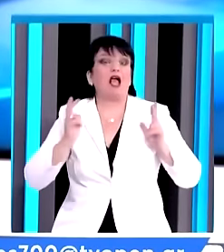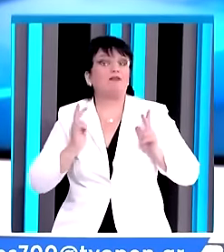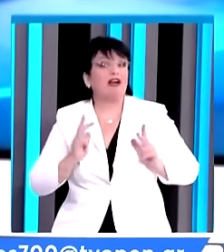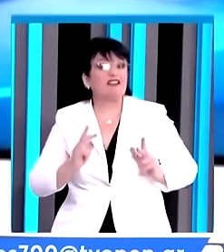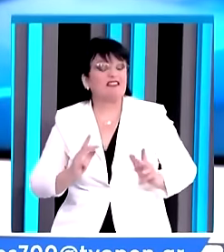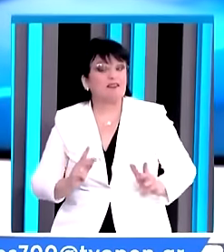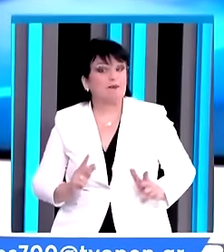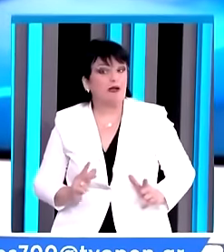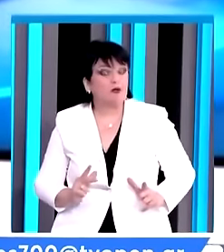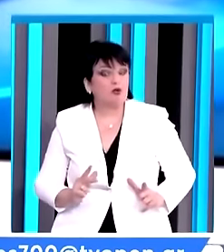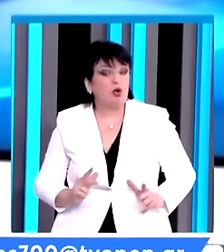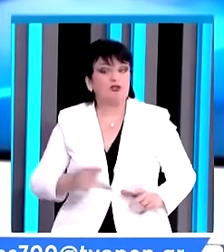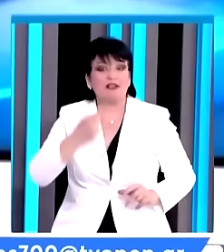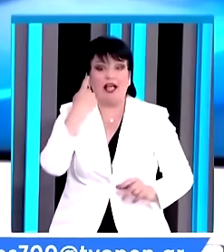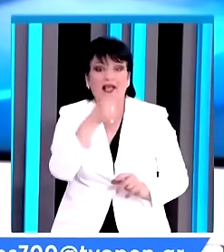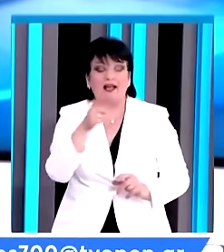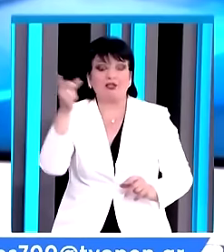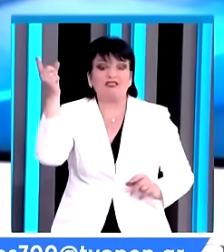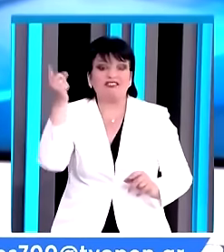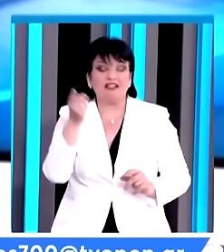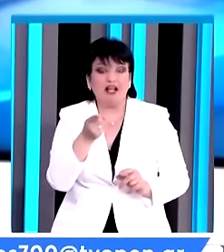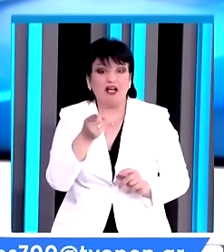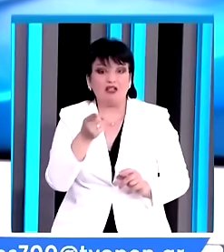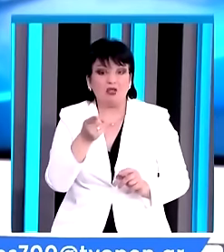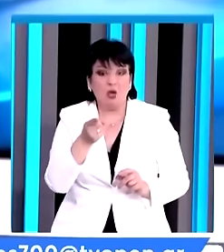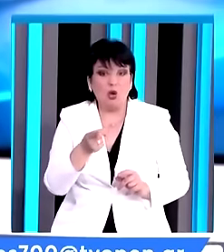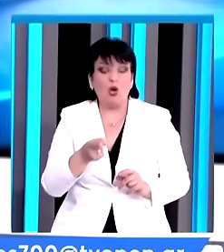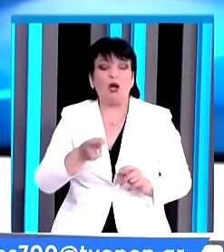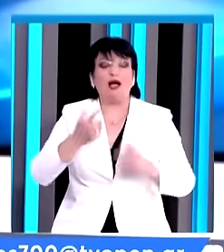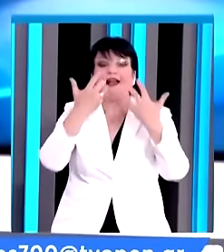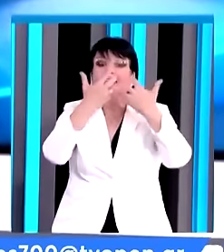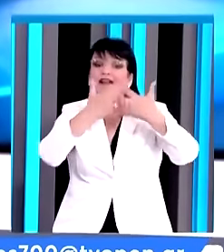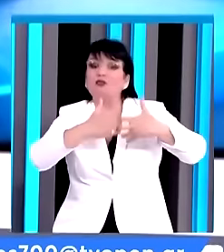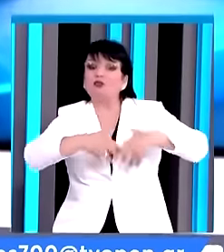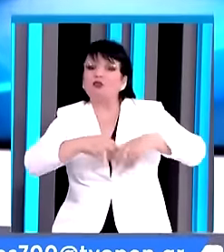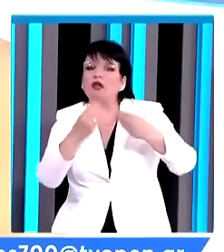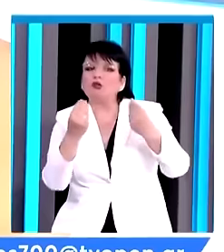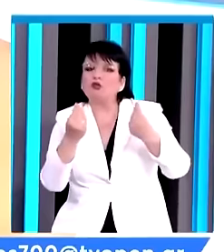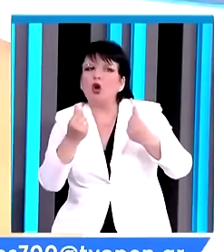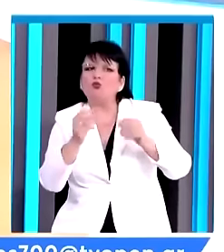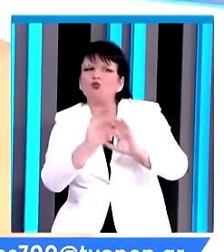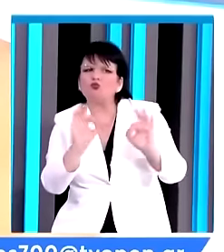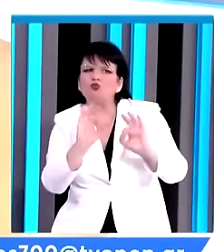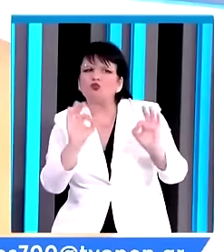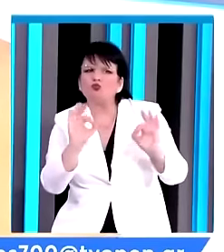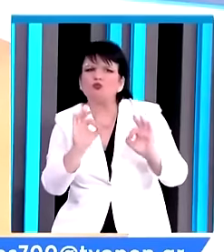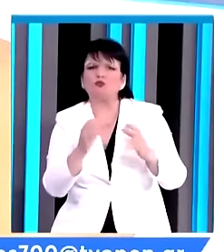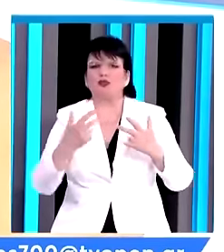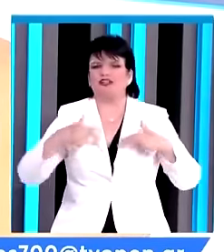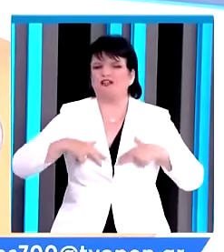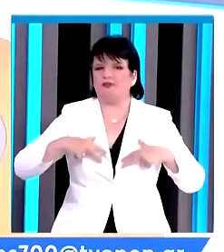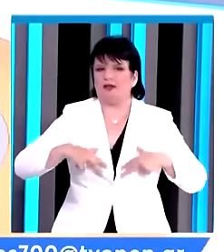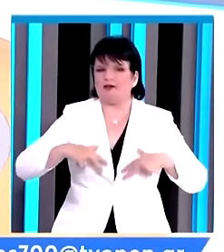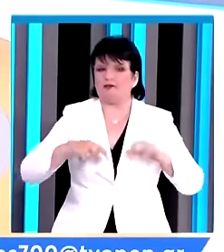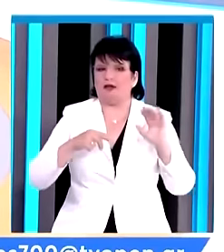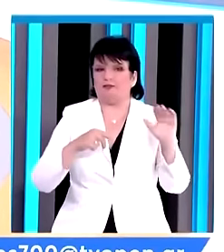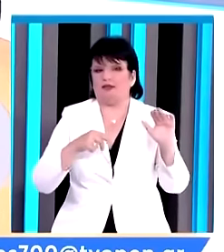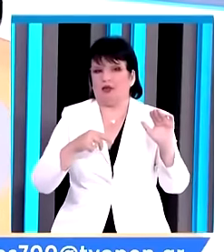είστε, 100% κανείς δεν μπορεί να είναι, από τη λειτουργία της κυβέρνησης. Με αυτή την έννοια είναι η ερώτηση, τέλος